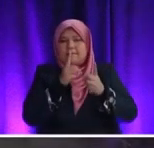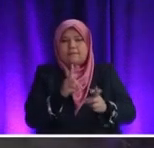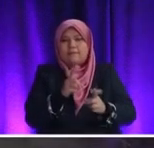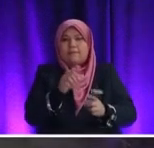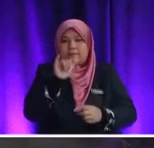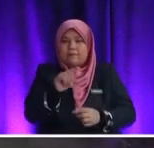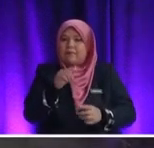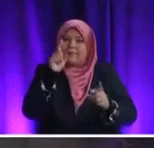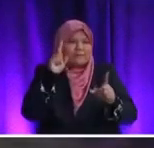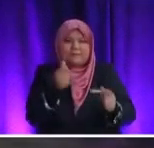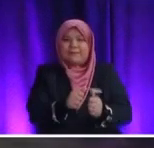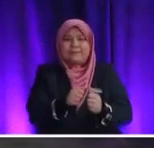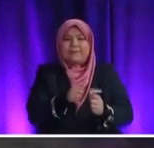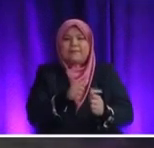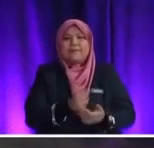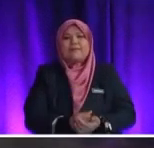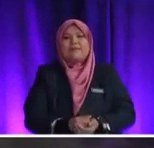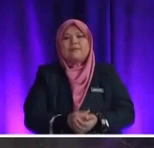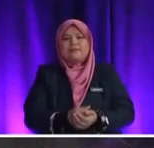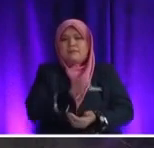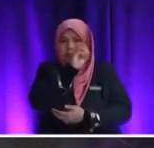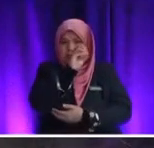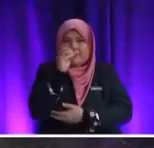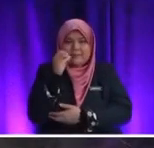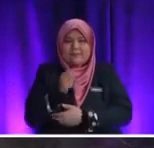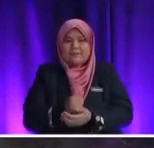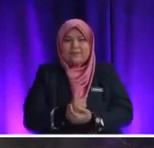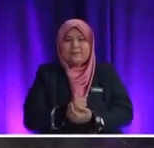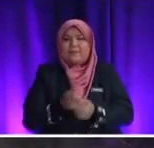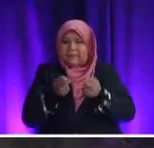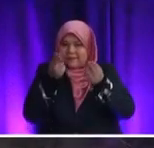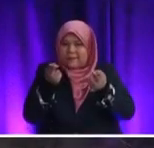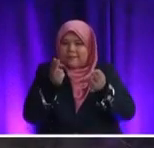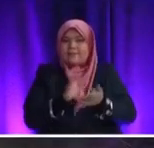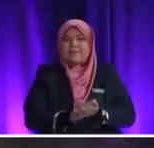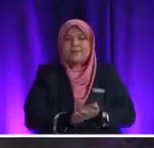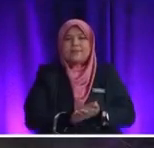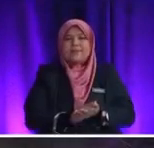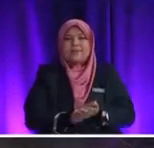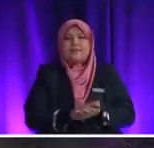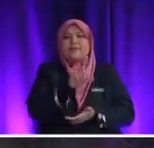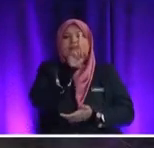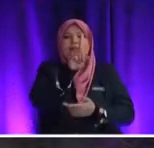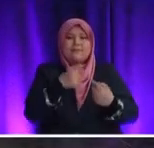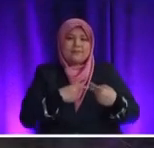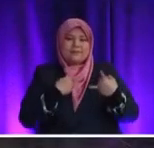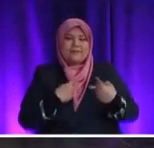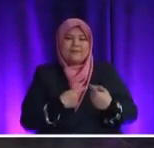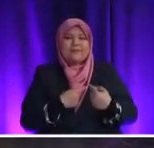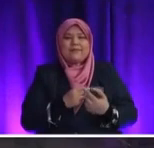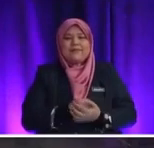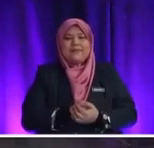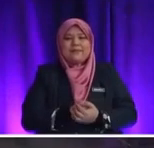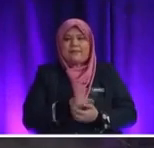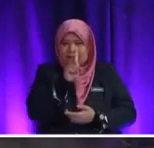tepat bagi saya akan beri ganjaran kepada saat uh proyek disitu saya pakai satu hatilah dulu ah teuing